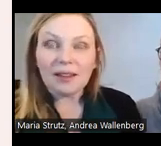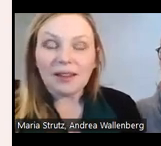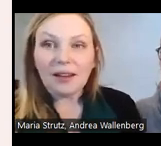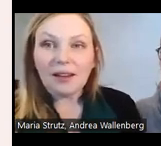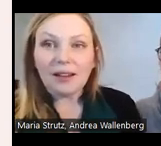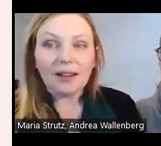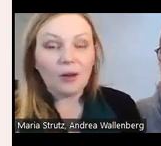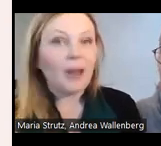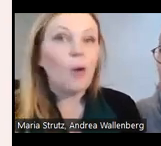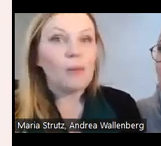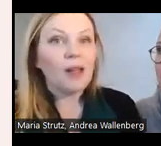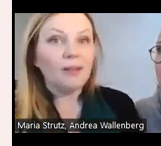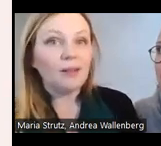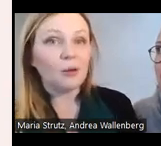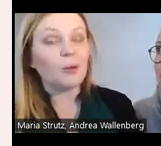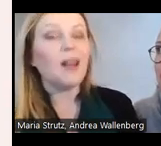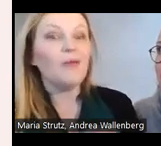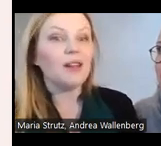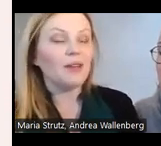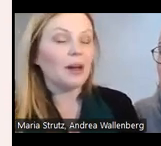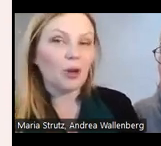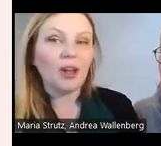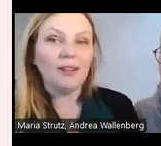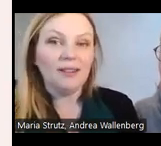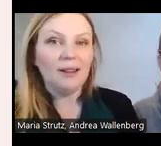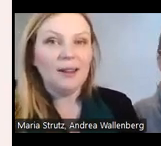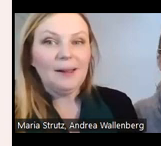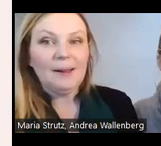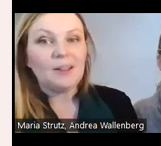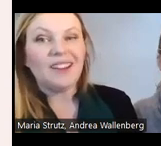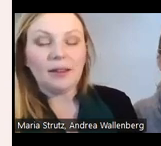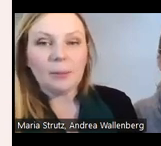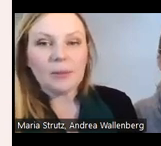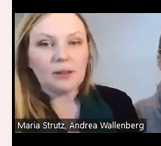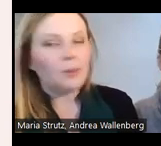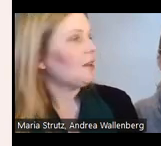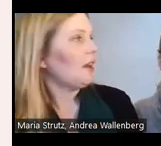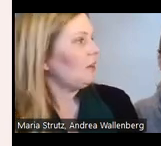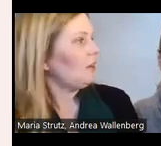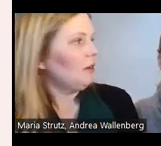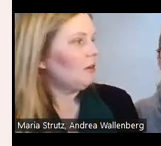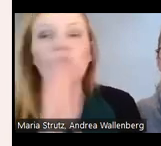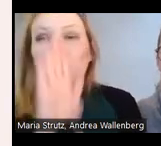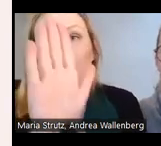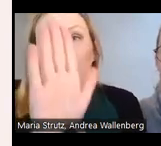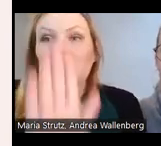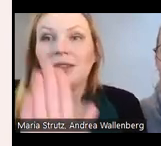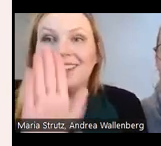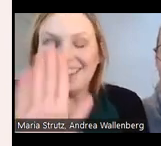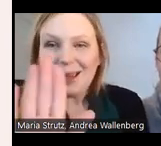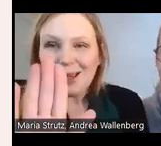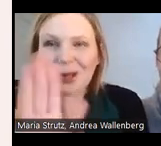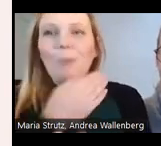snabbt att komma igång med. Och som kan användas till väldigt mycket. Mm. Så det är ett hett tips. Bästa tecknet tycker jag. Bästa. Och stopp